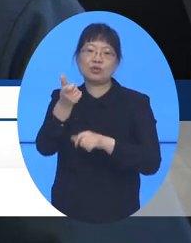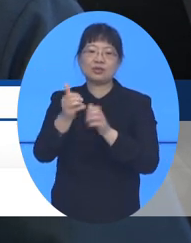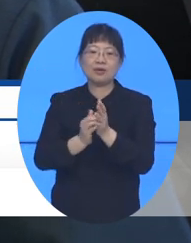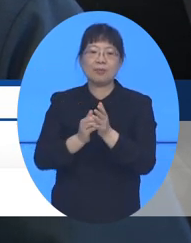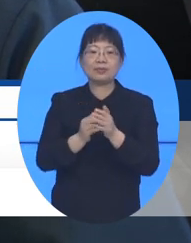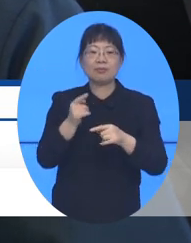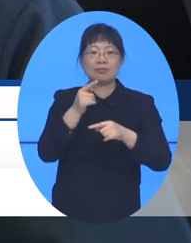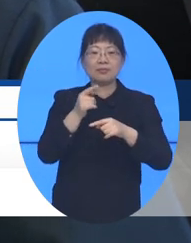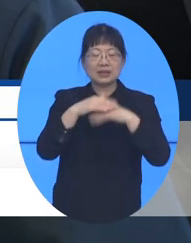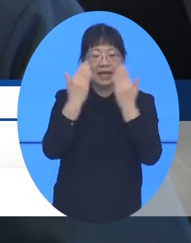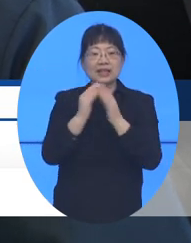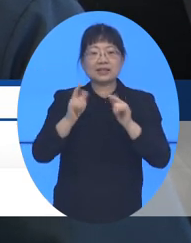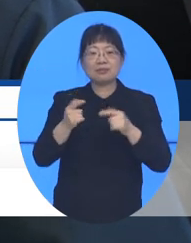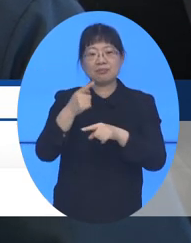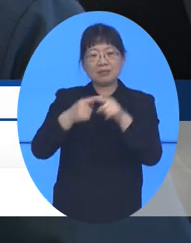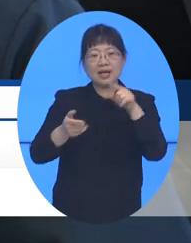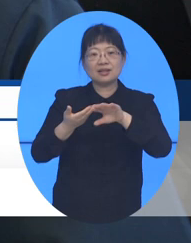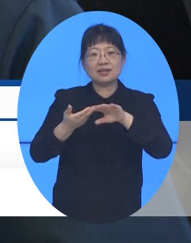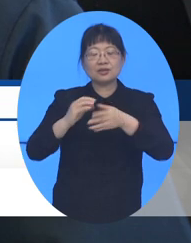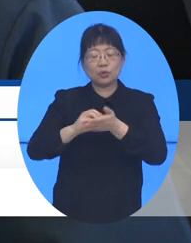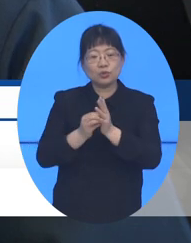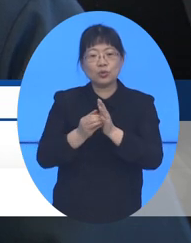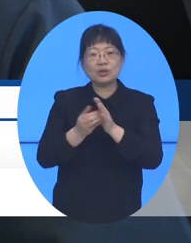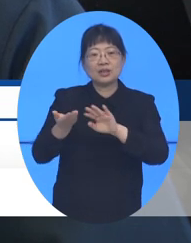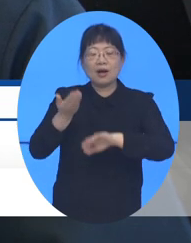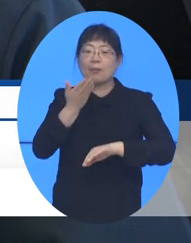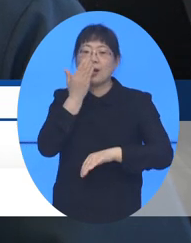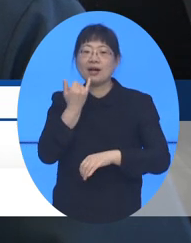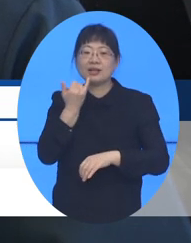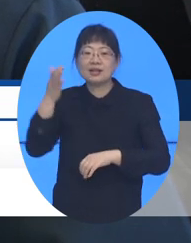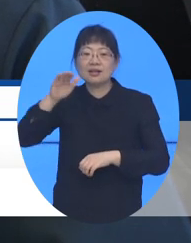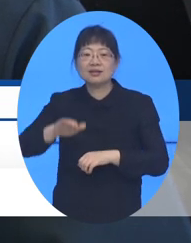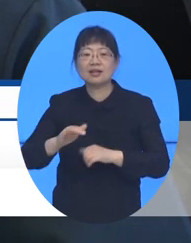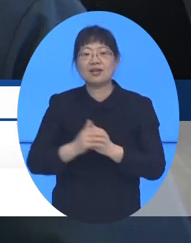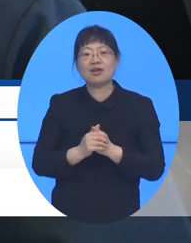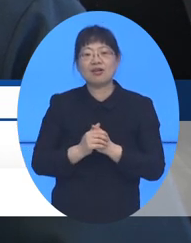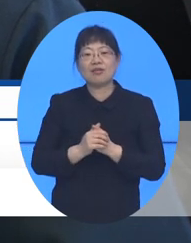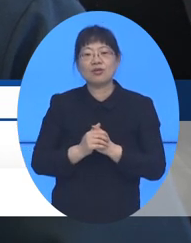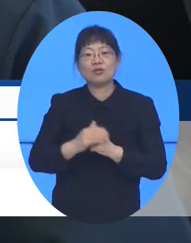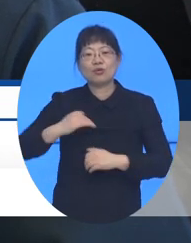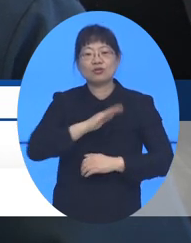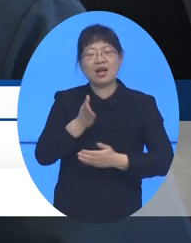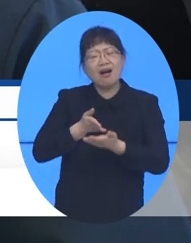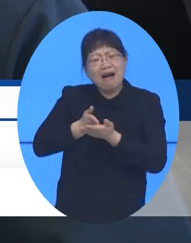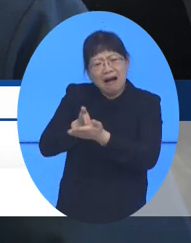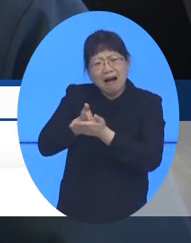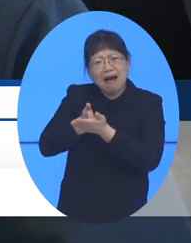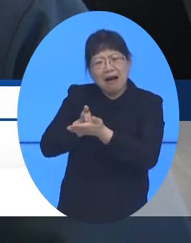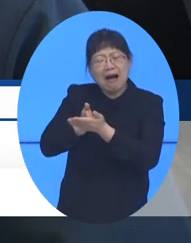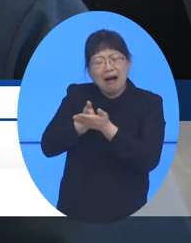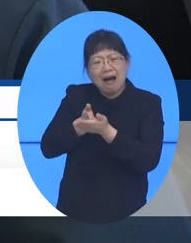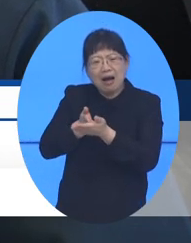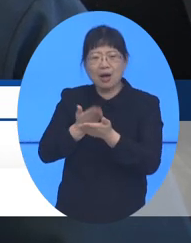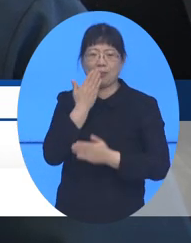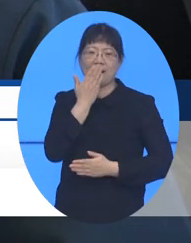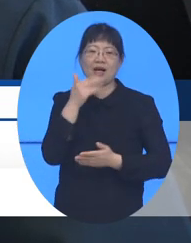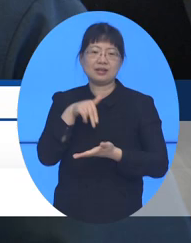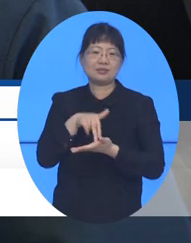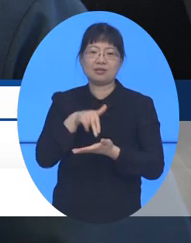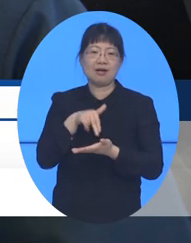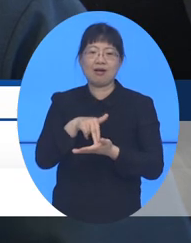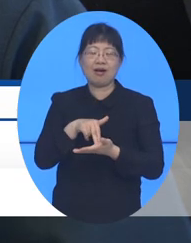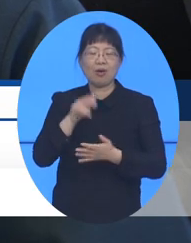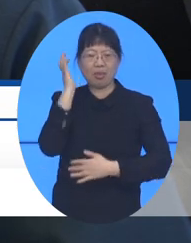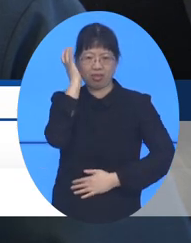반 정도 인상은 해줄 수 있는데 그 부분도 뭐 상당히 우리가 권유하고 요구할 수 있는 입장이